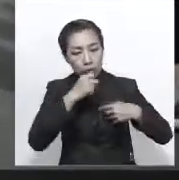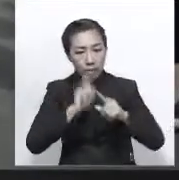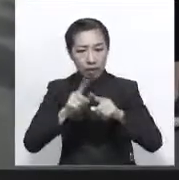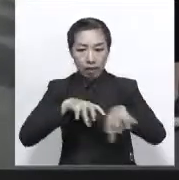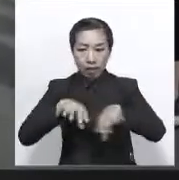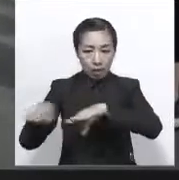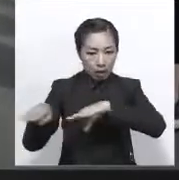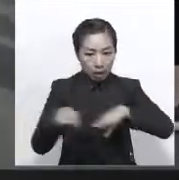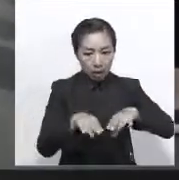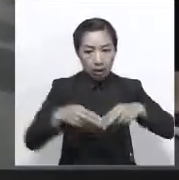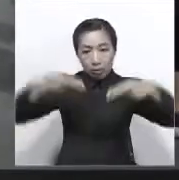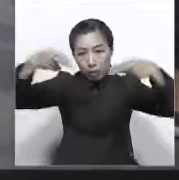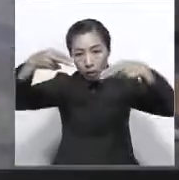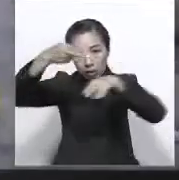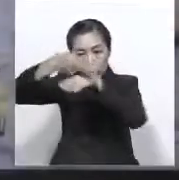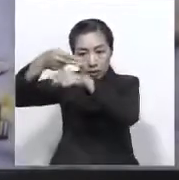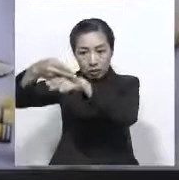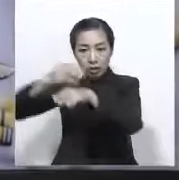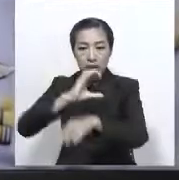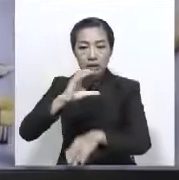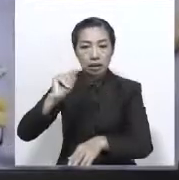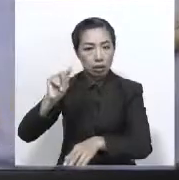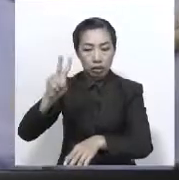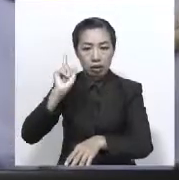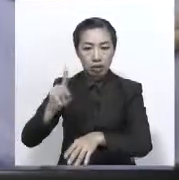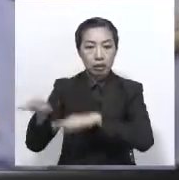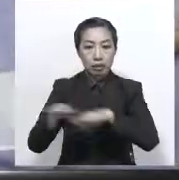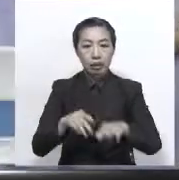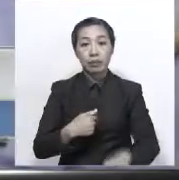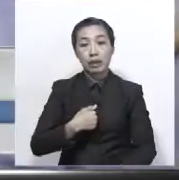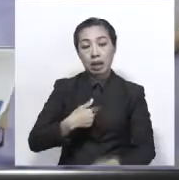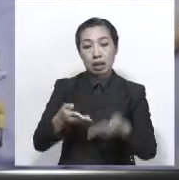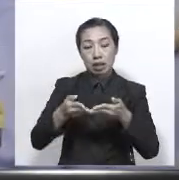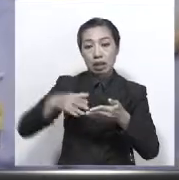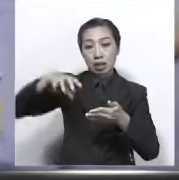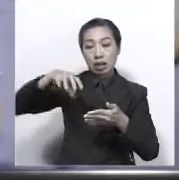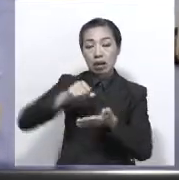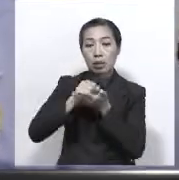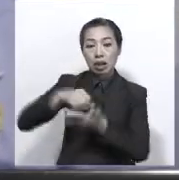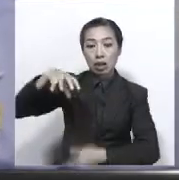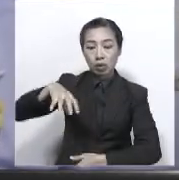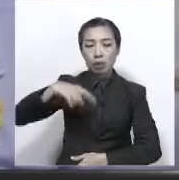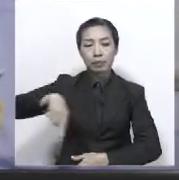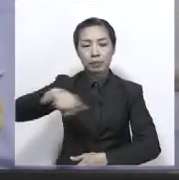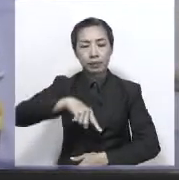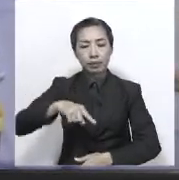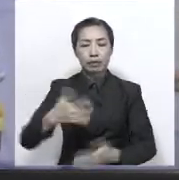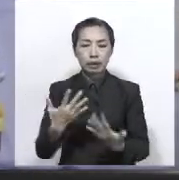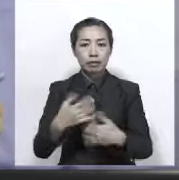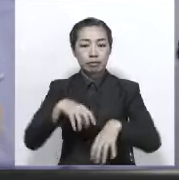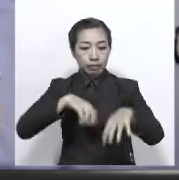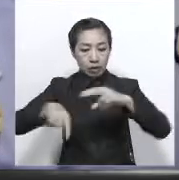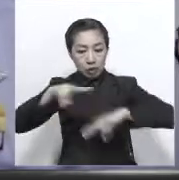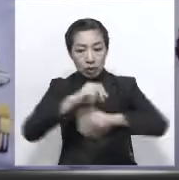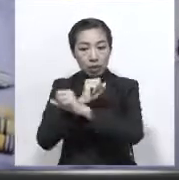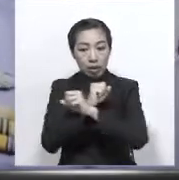เรือและกล้องวงจรปิด ทางกรมเจ้าท่าเองเนี่ยได้เตรียมการในเรื่องของความปลอดภัยในการเดินท